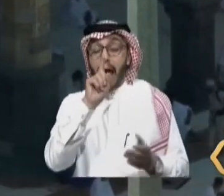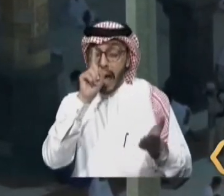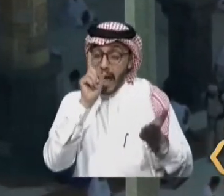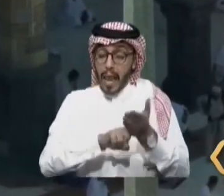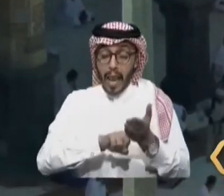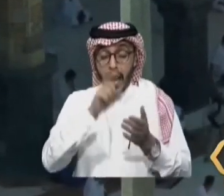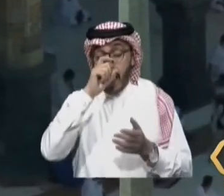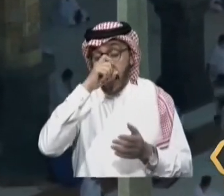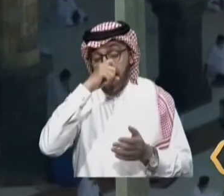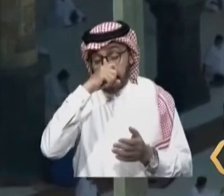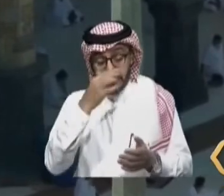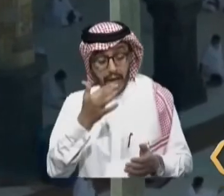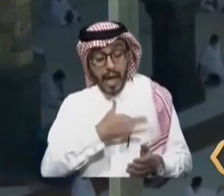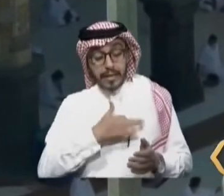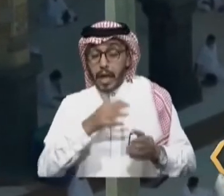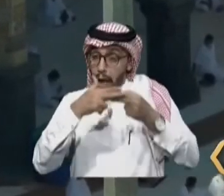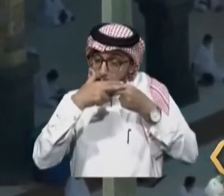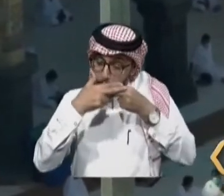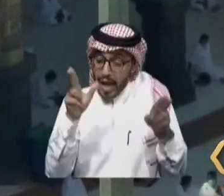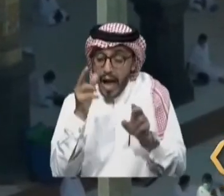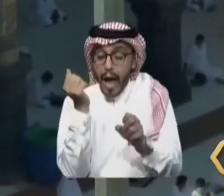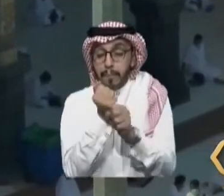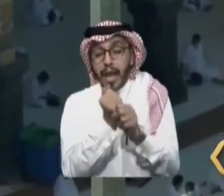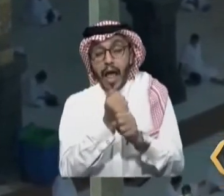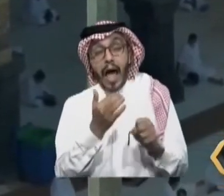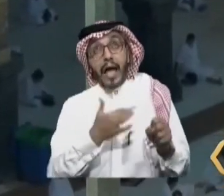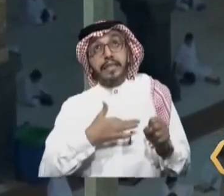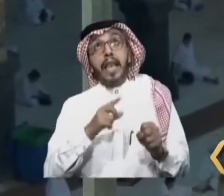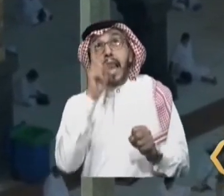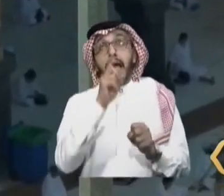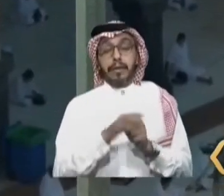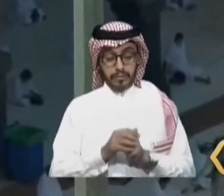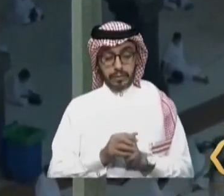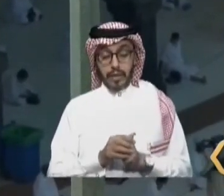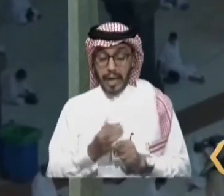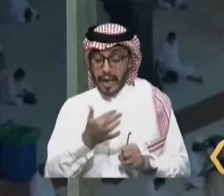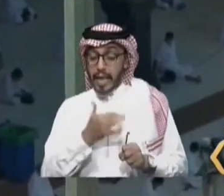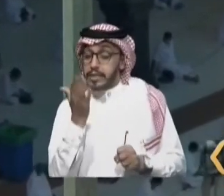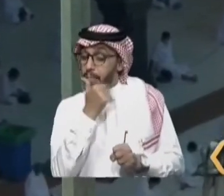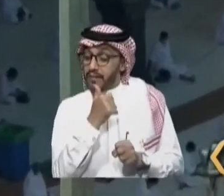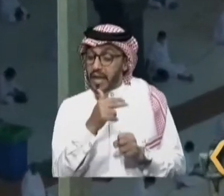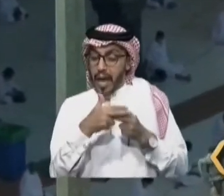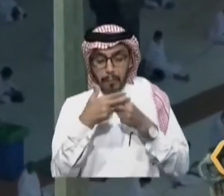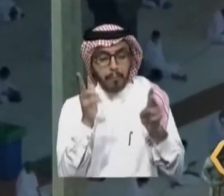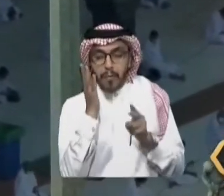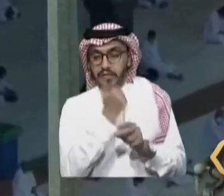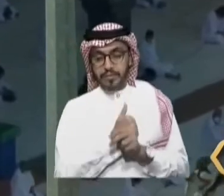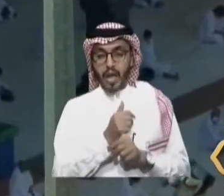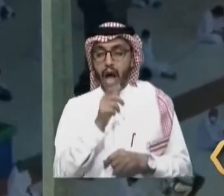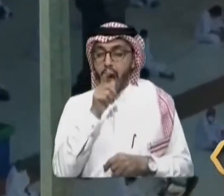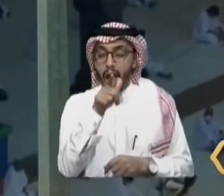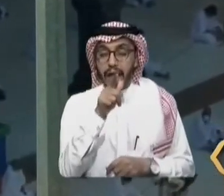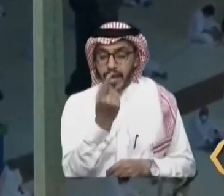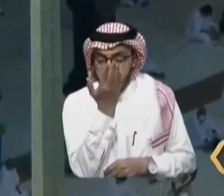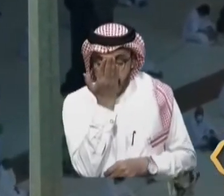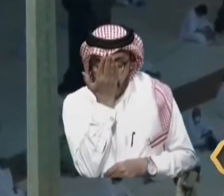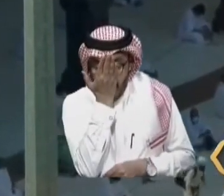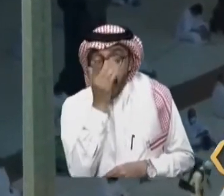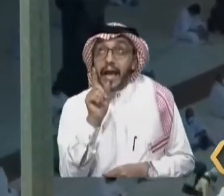من العمل إلا ما أريد به وجهه سبحانه. وهذه حقيقة قولك إياك